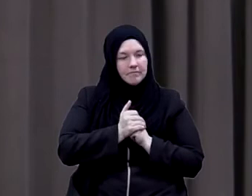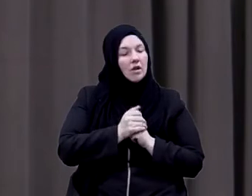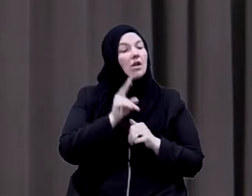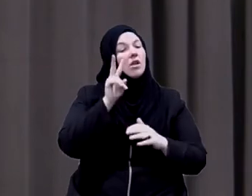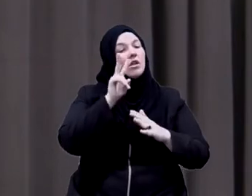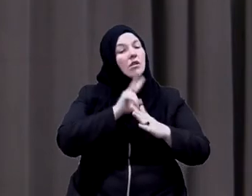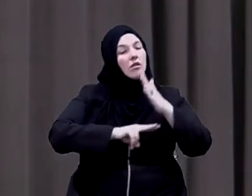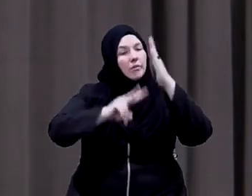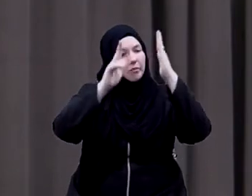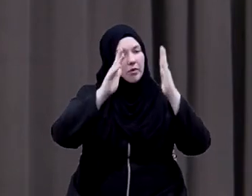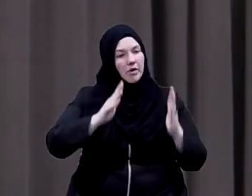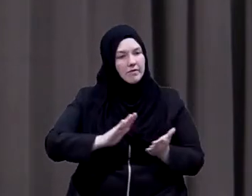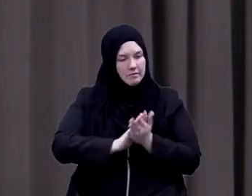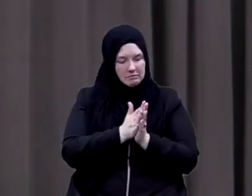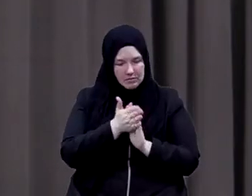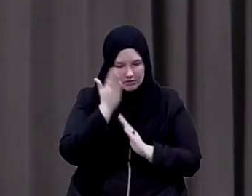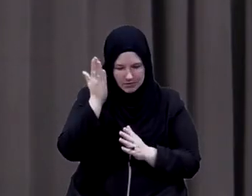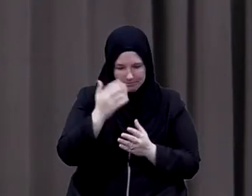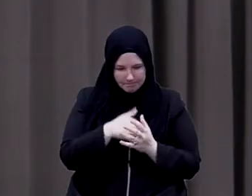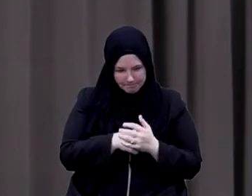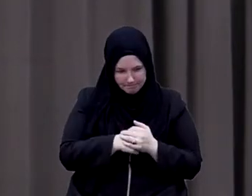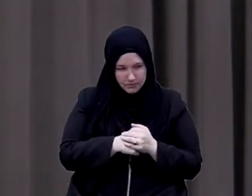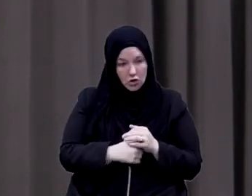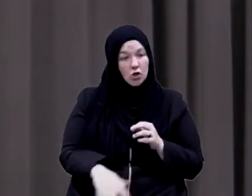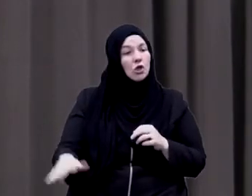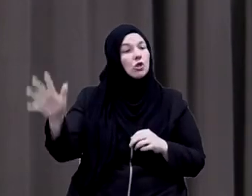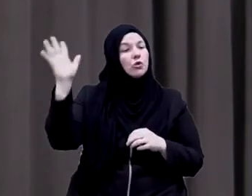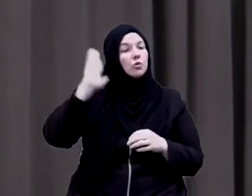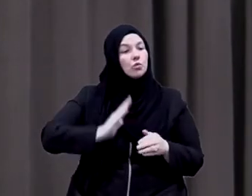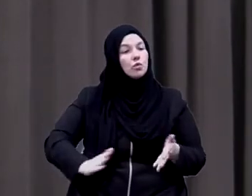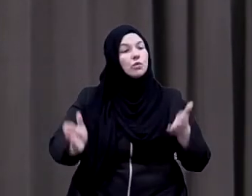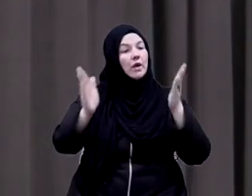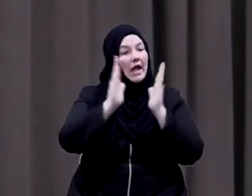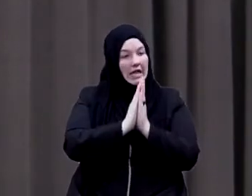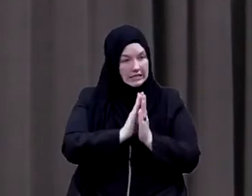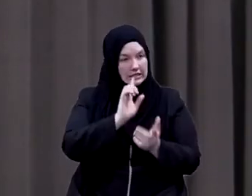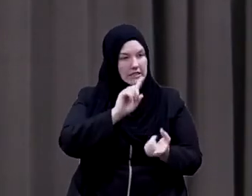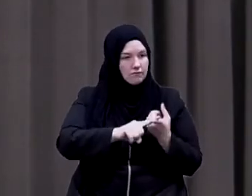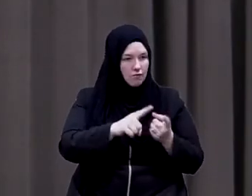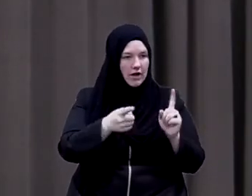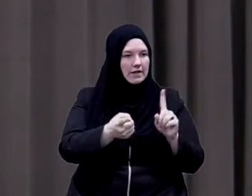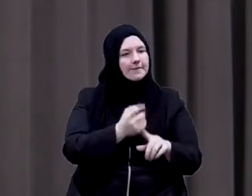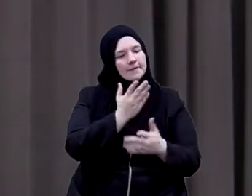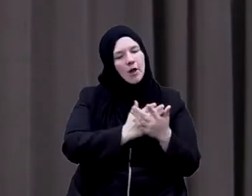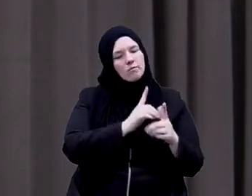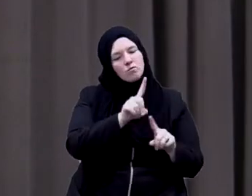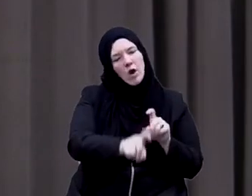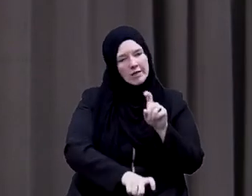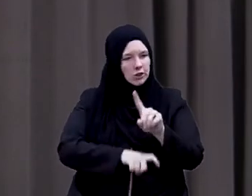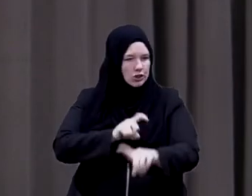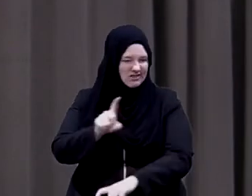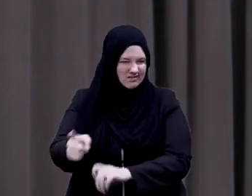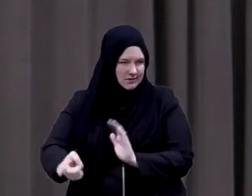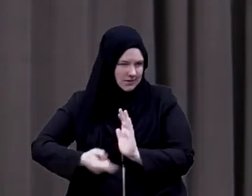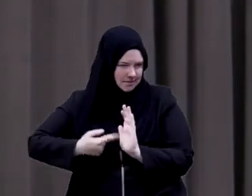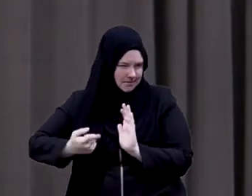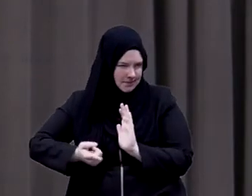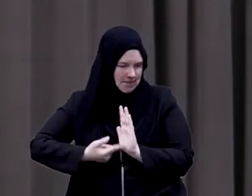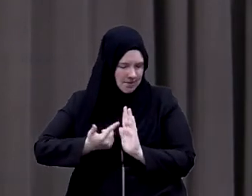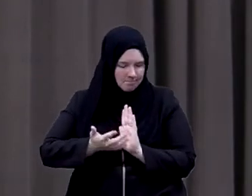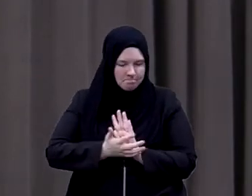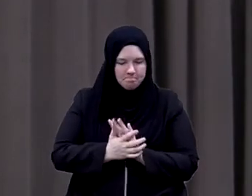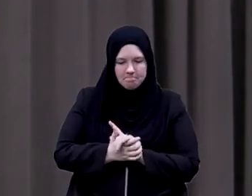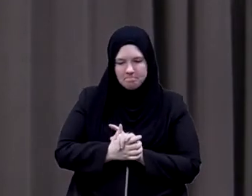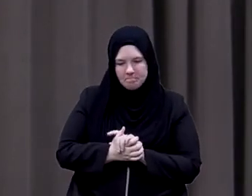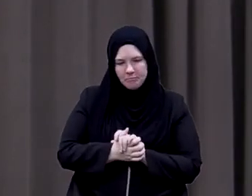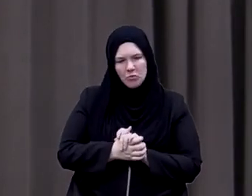The Prophet صلى الله عليه وسلم used to ask his companions some questions from time to time.